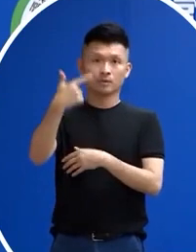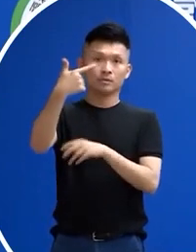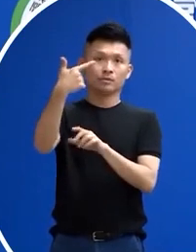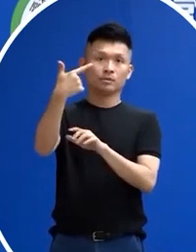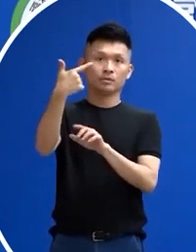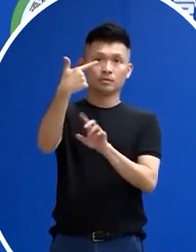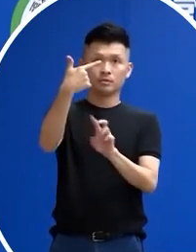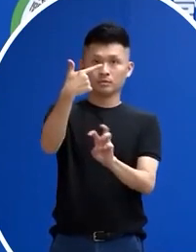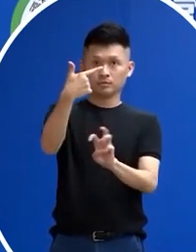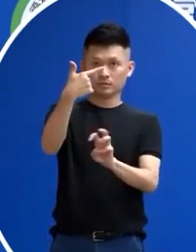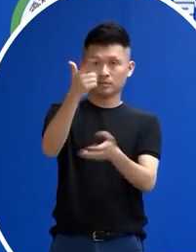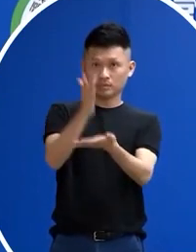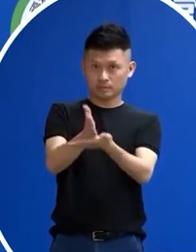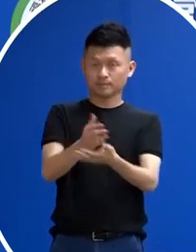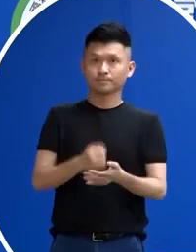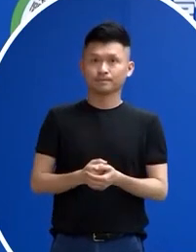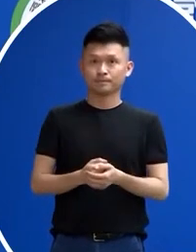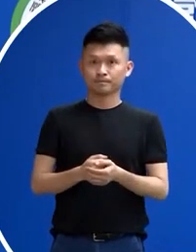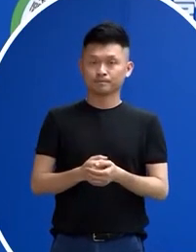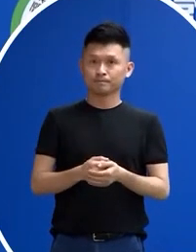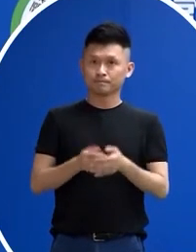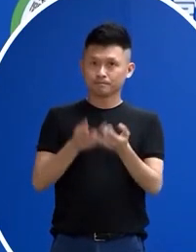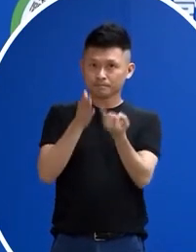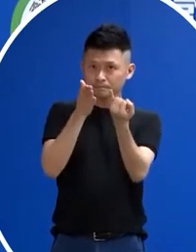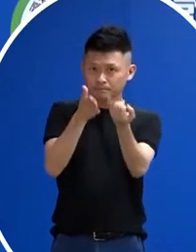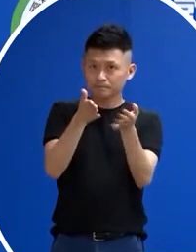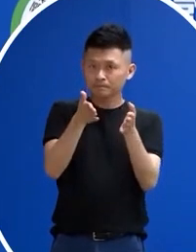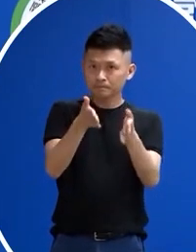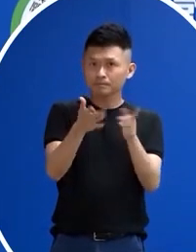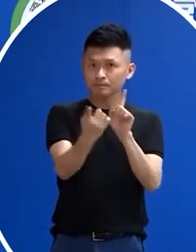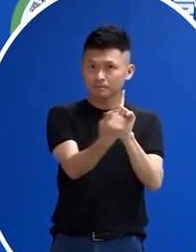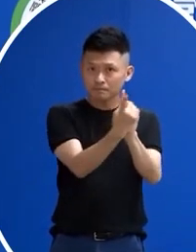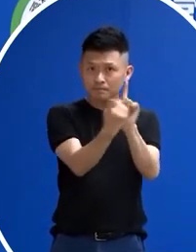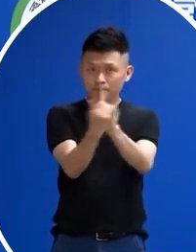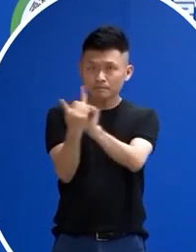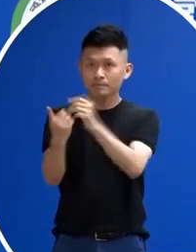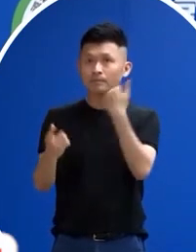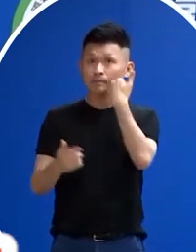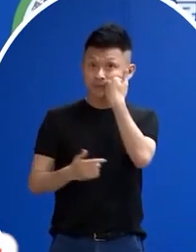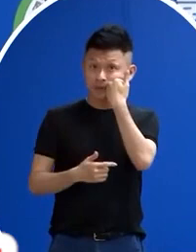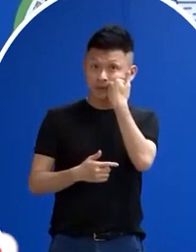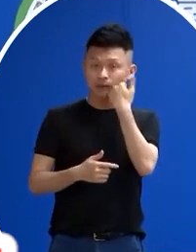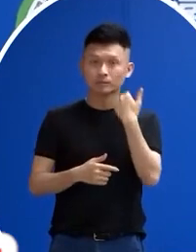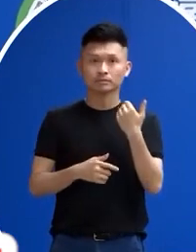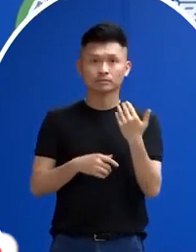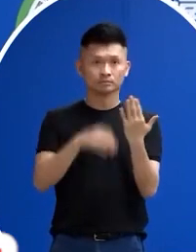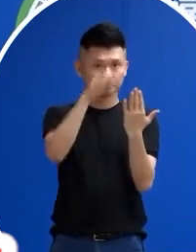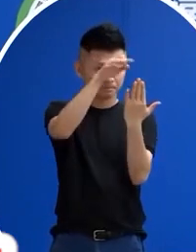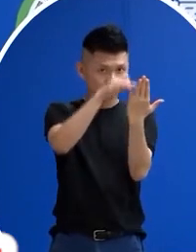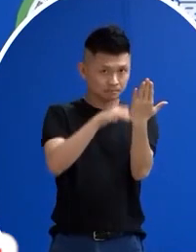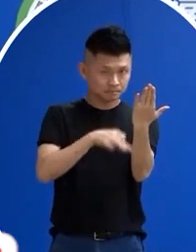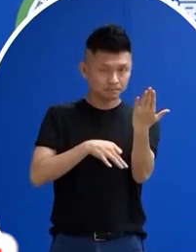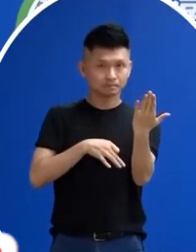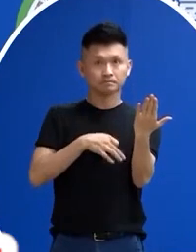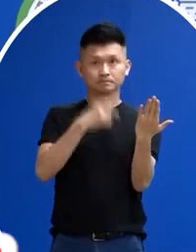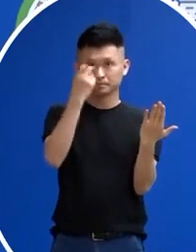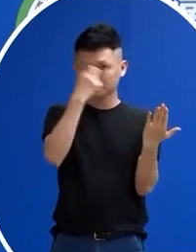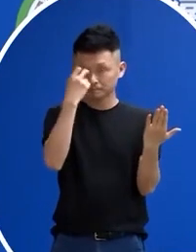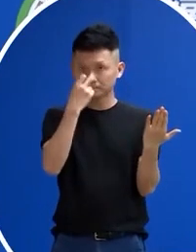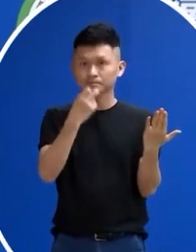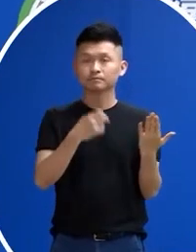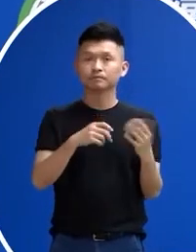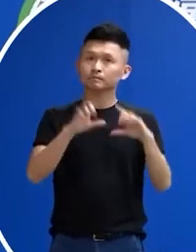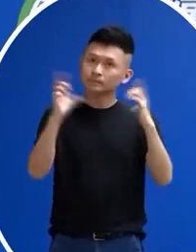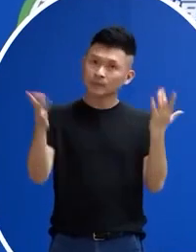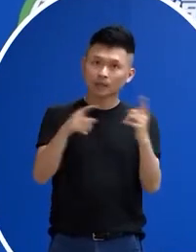我们这边在这里我们也对她的一些相关的接触者进行相关的一些框列，那目前我们大概框